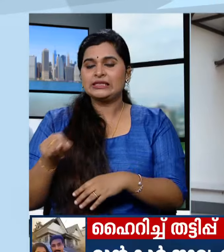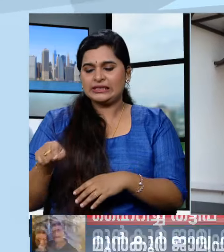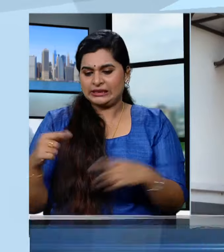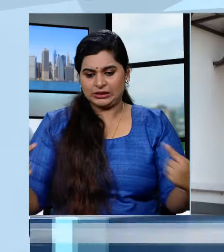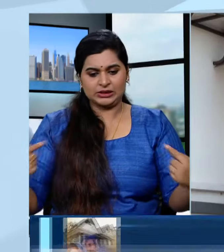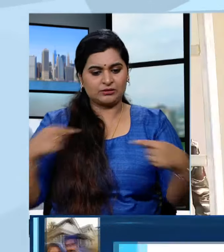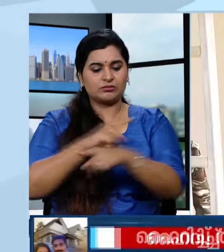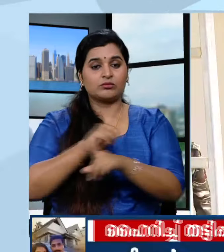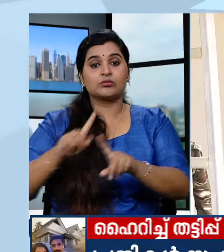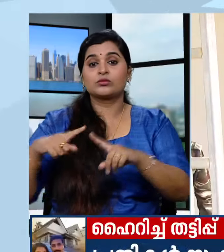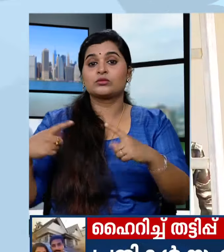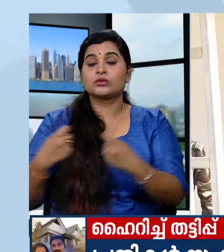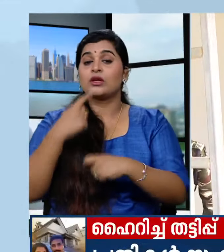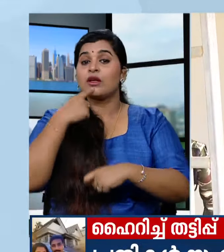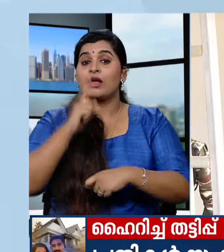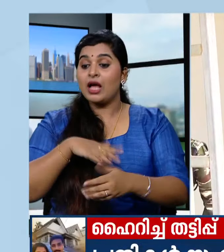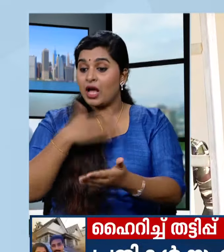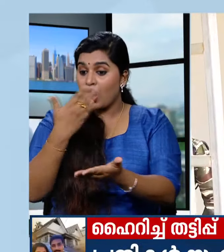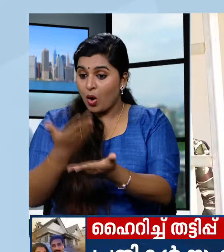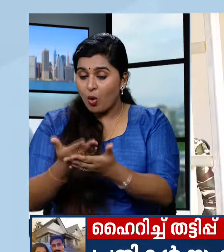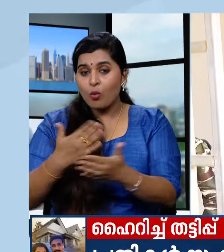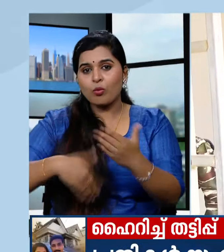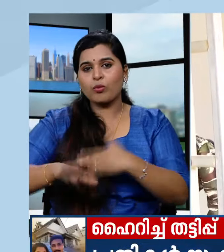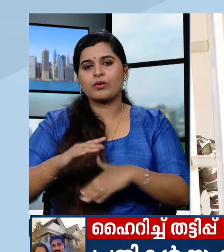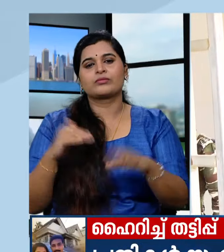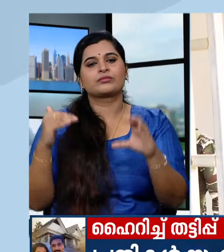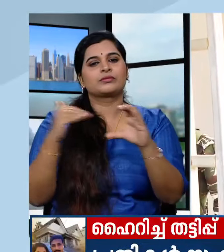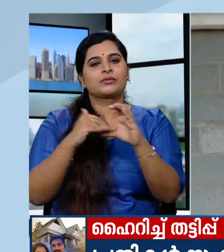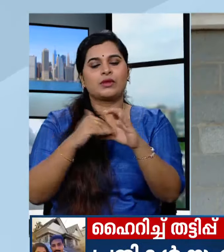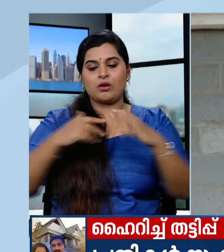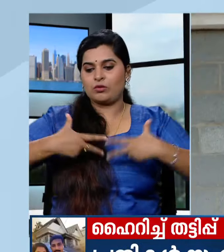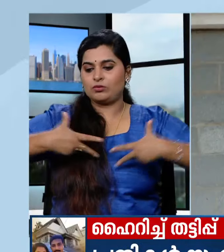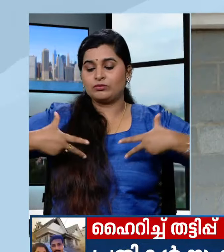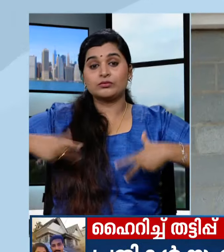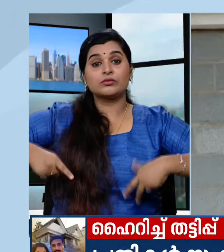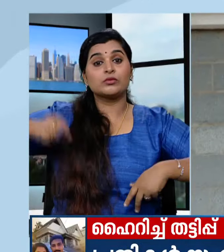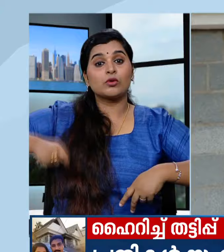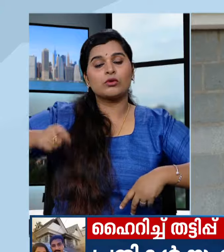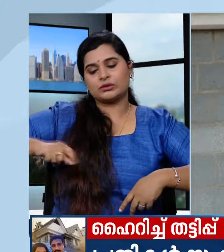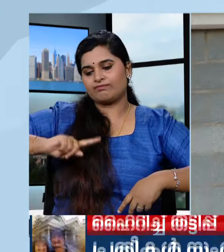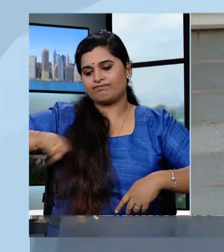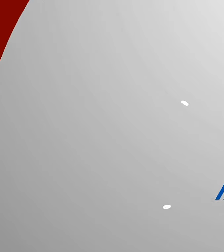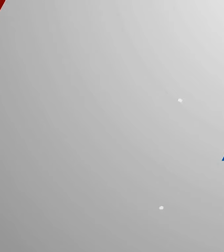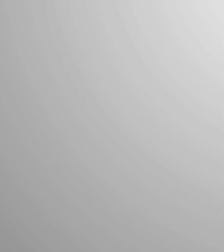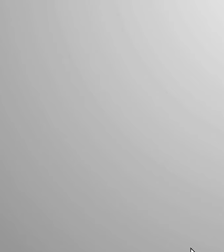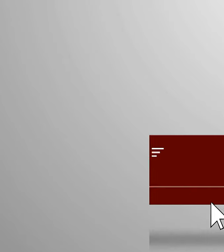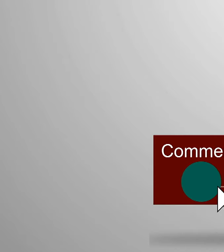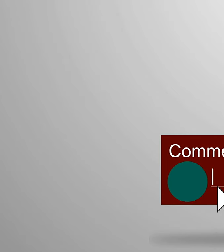പ്രതികൾ സമർപ്പിച്ച മുൻകൂർ ജാമ്യ ഹർജി പരിഗണിക്കുന്നത് എറണാകുളം പ്രിൻസിപ്പൽ സെഷൻസ് കോടതി നാളത്തേക്ക് മാറ്റി.